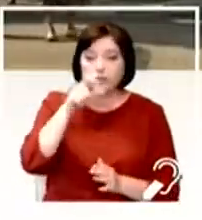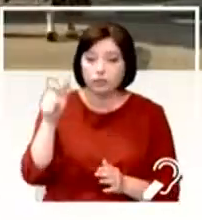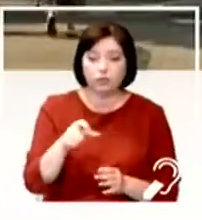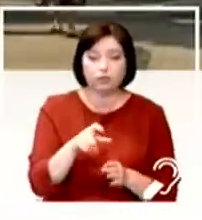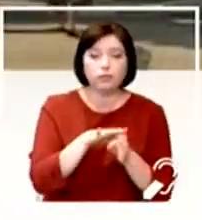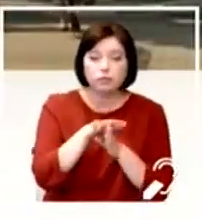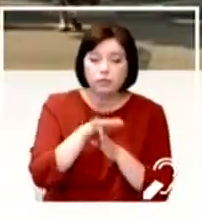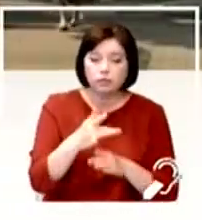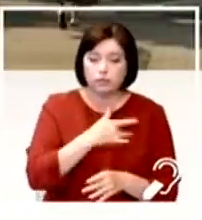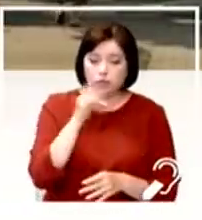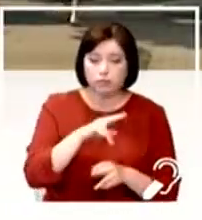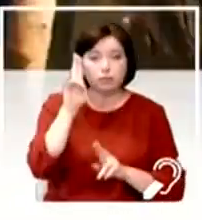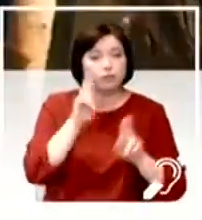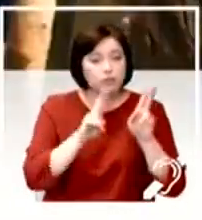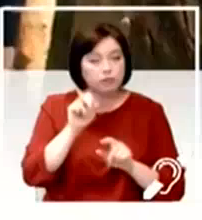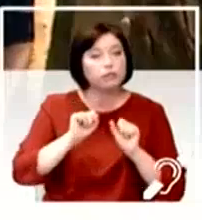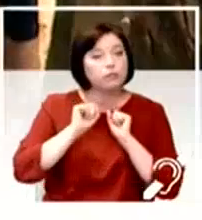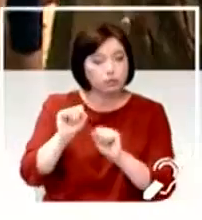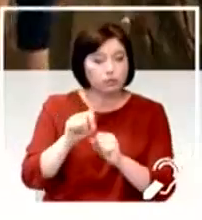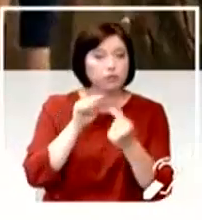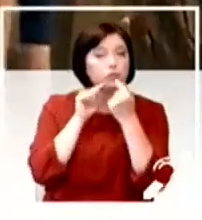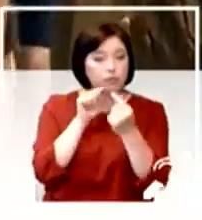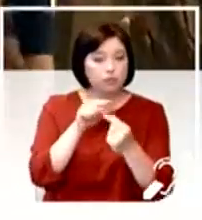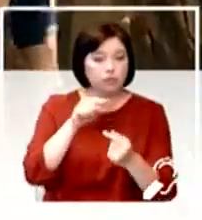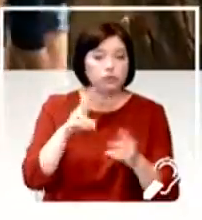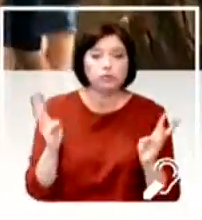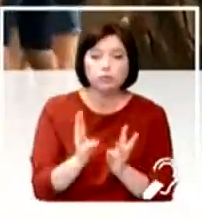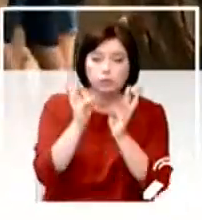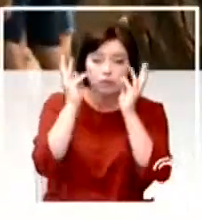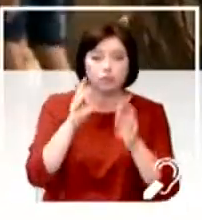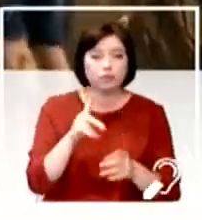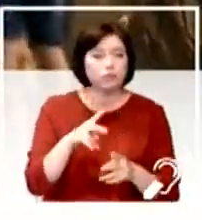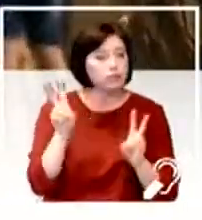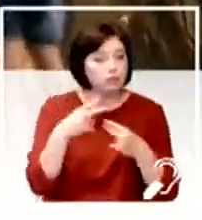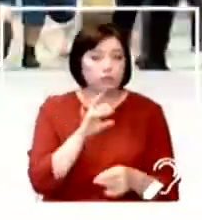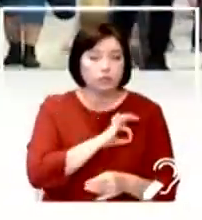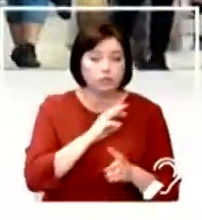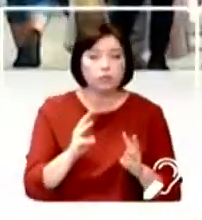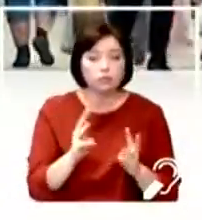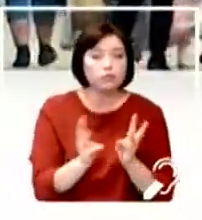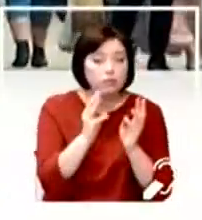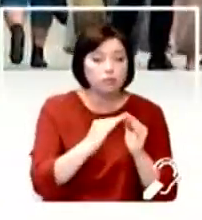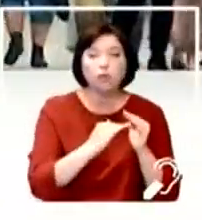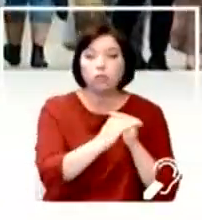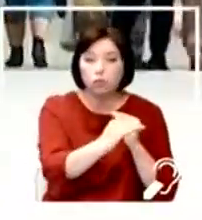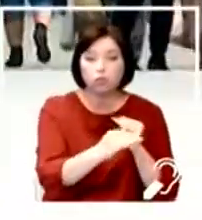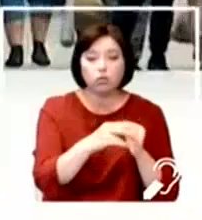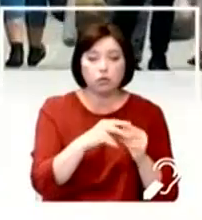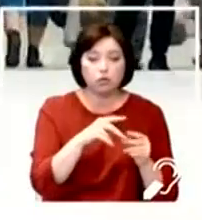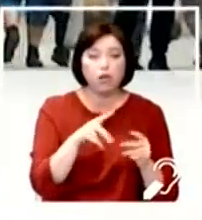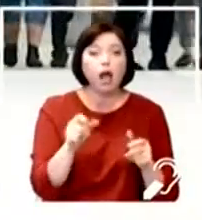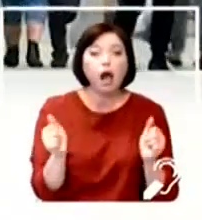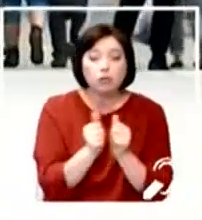să respecte cu strictețe regulile de apărare împotriva incendiilor, evitând utilizarea focului pe suprafețe deschise, în special în